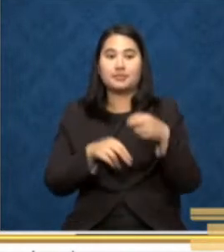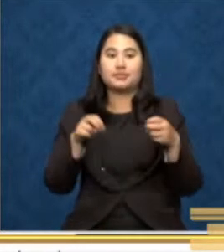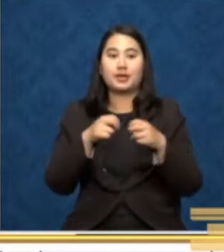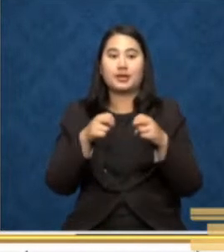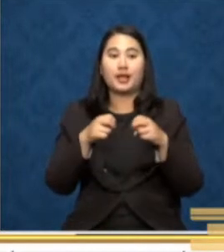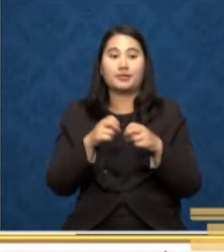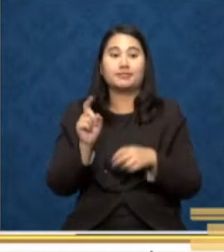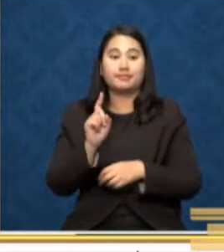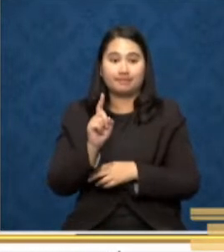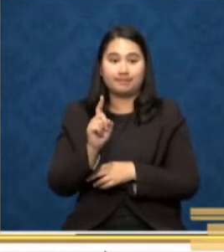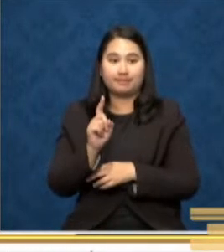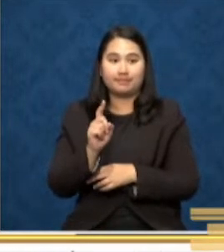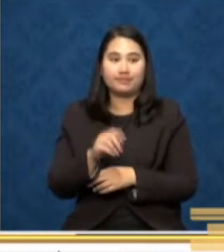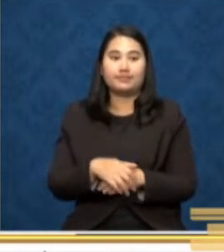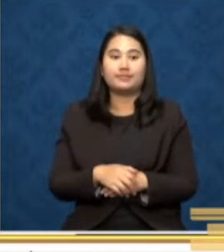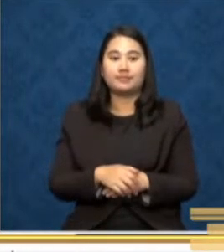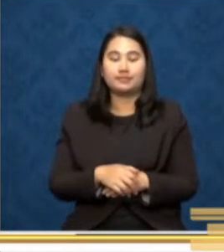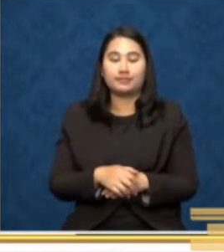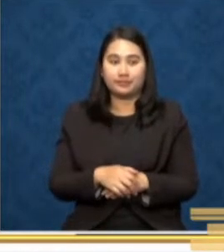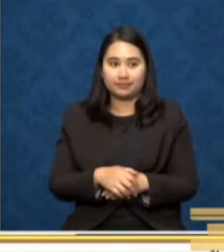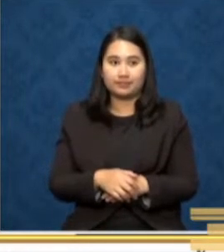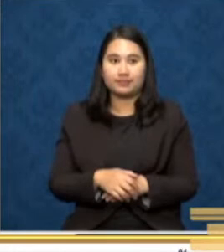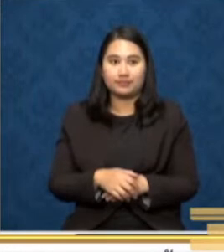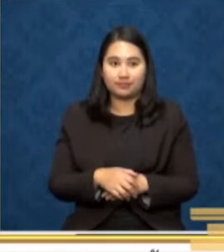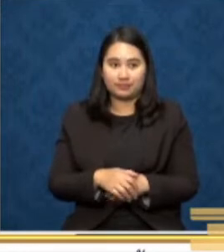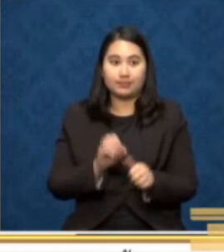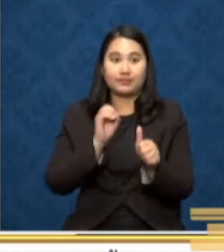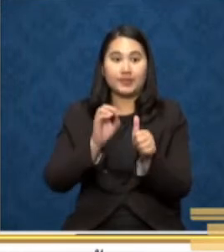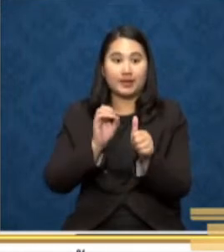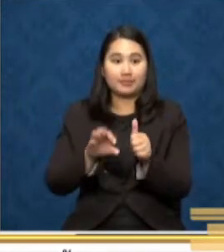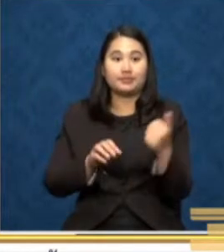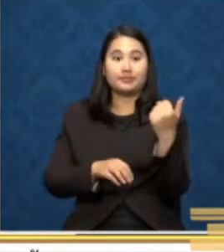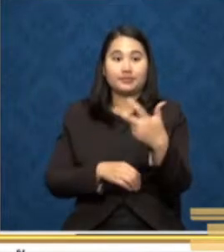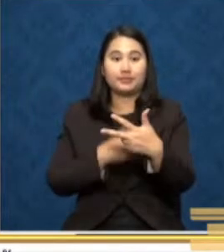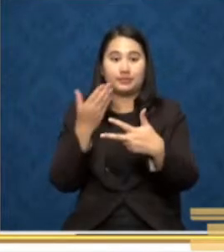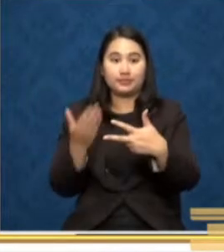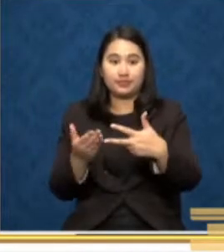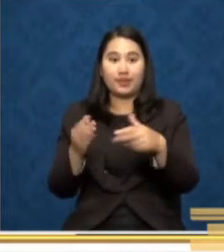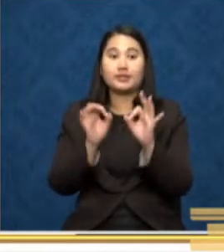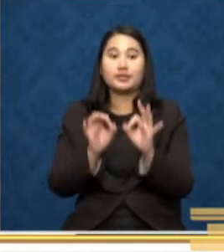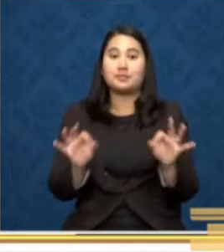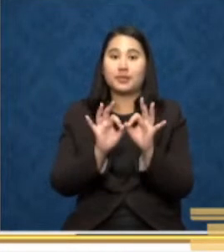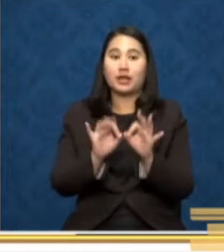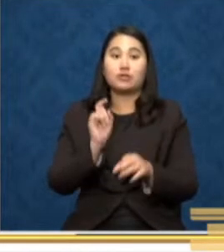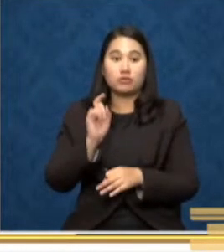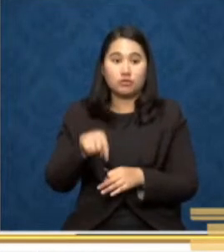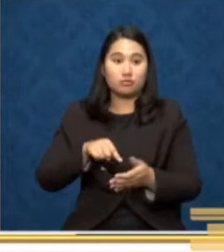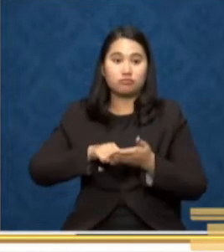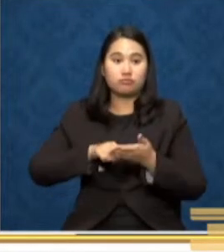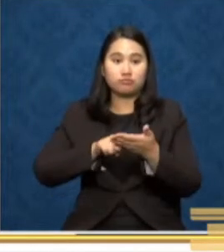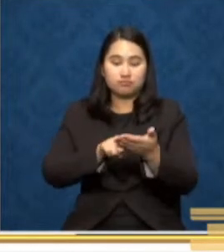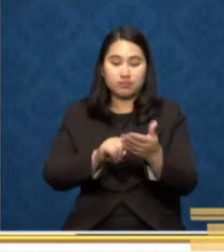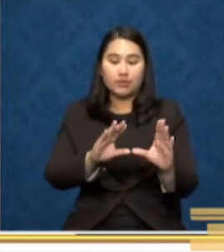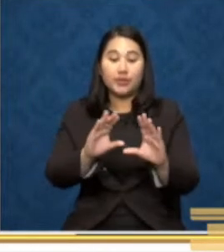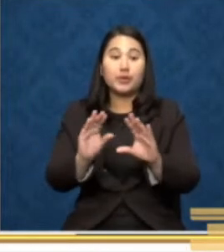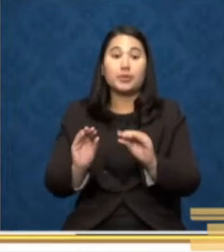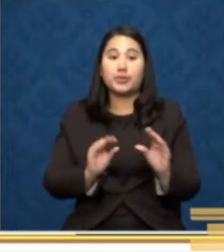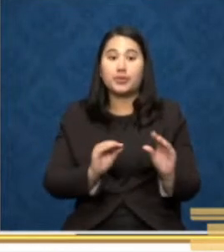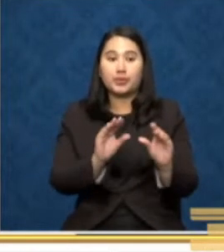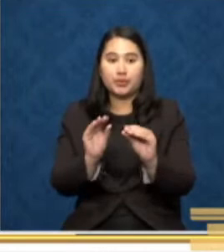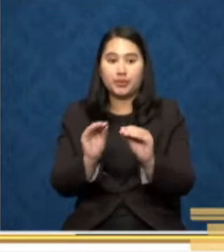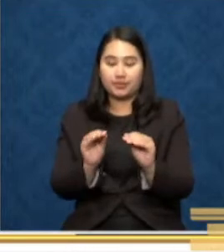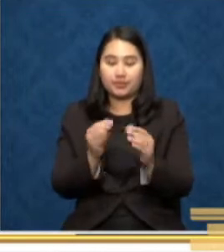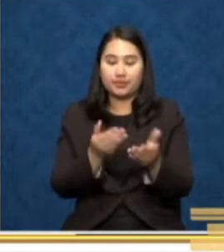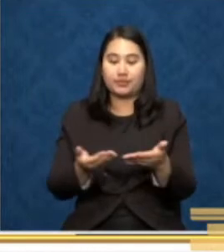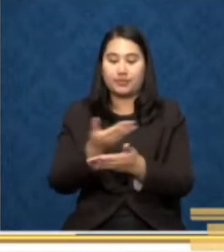ภาพแบบยั่งยืนที่เกิดขึ้นเราเสนอครับในเรื่อง3ขาแต่ข้อเสนอตรงนี้จำเป็นต้องนำเข้าไปมีการวิเคราะห์พิจารณาใน